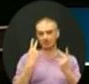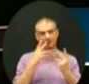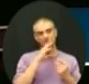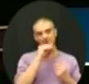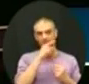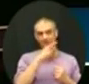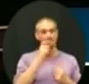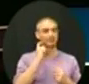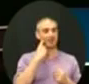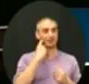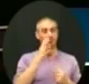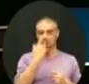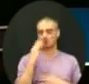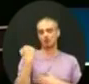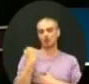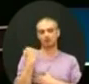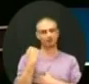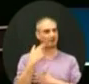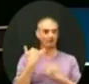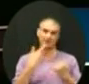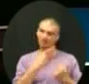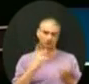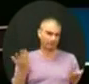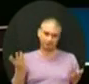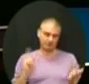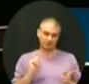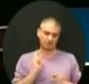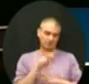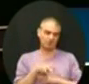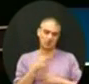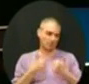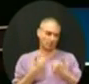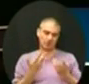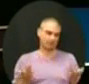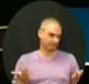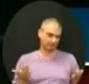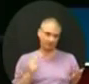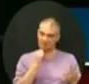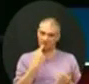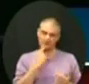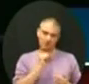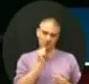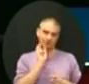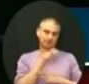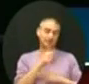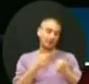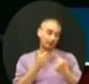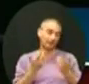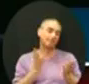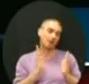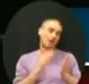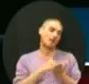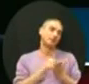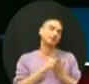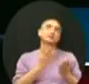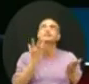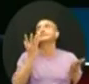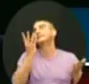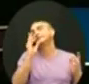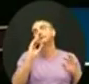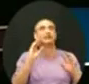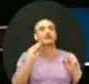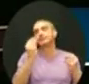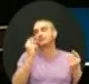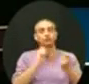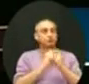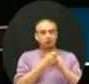מדברים על זה שאיילת שקד היא מאוד חזקה, אבל היא כרגע... היא לא במרוץ. היא אמרה שהיא לא במרוץ, וכנראה כך יהיה, אלא אם כן... יהיה